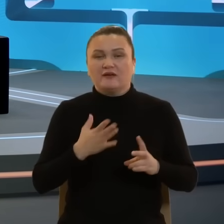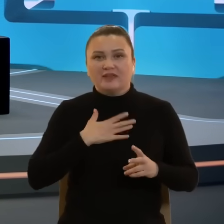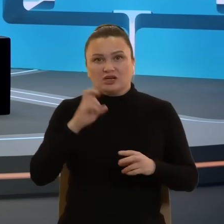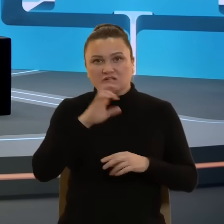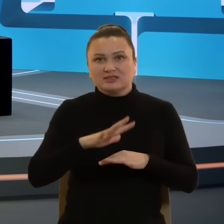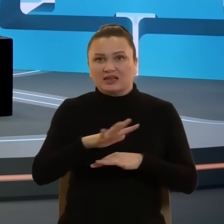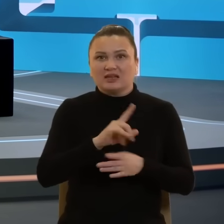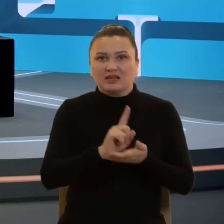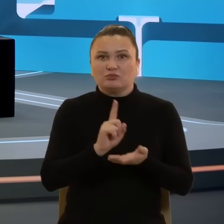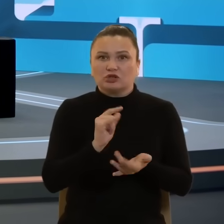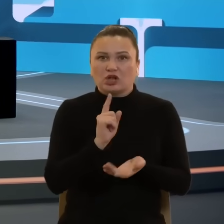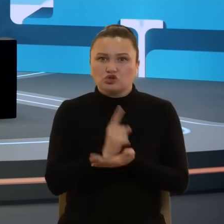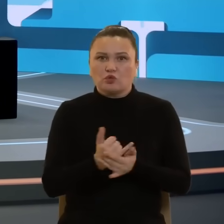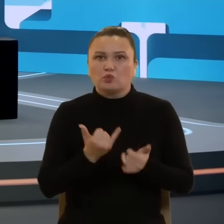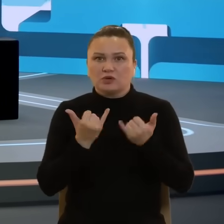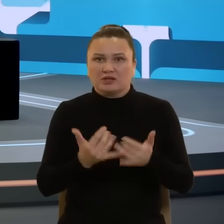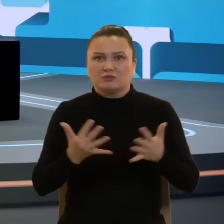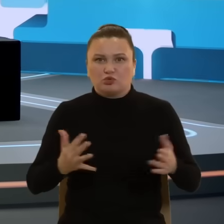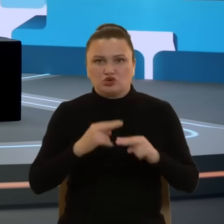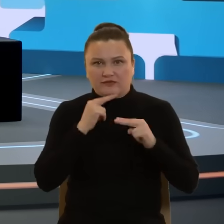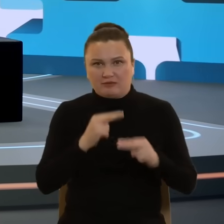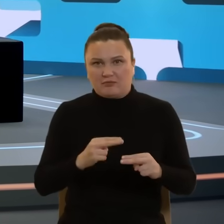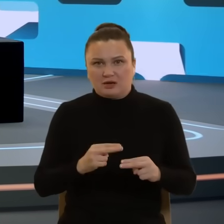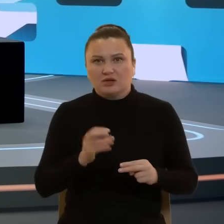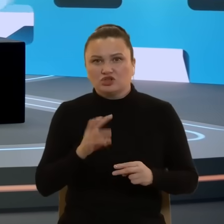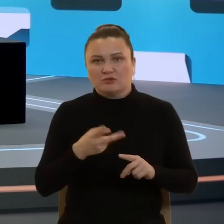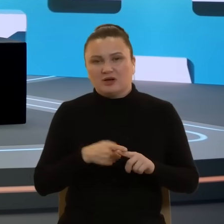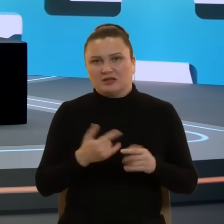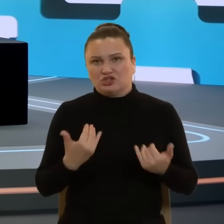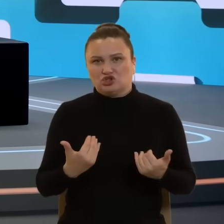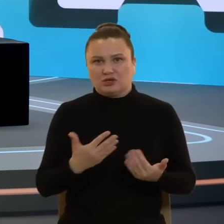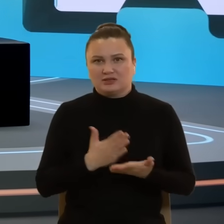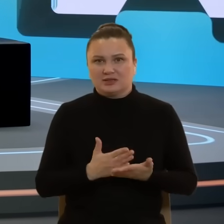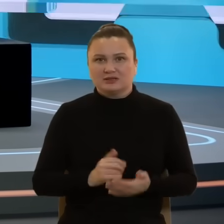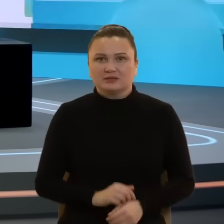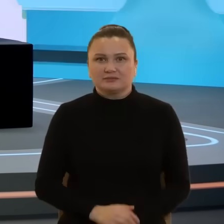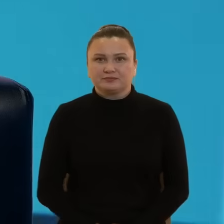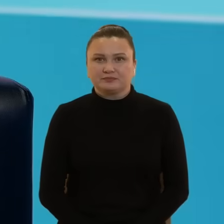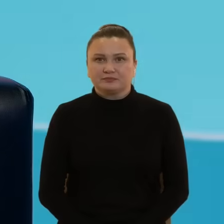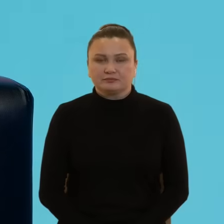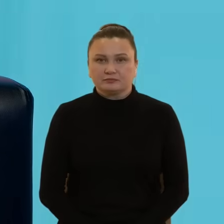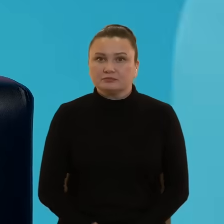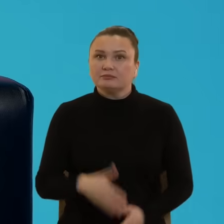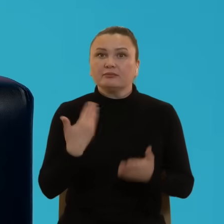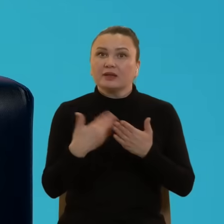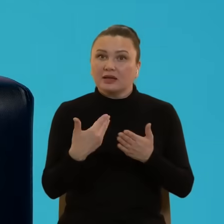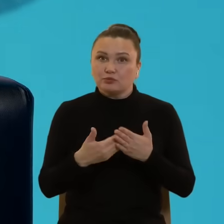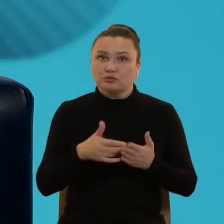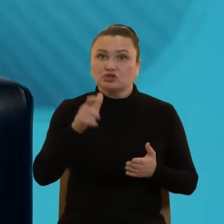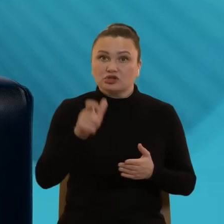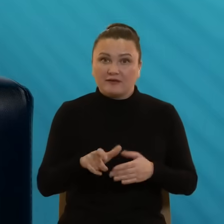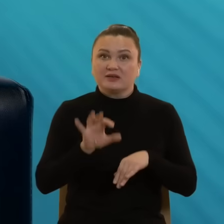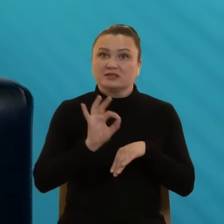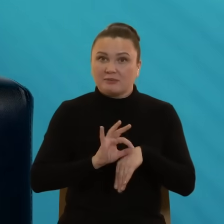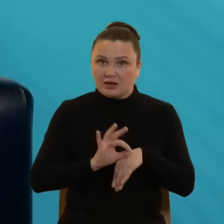этому, конечно, должно уделяться гораздо больше внимания, чем это происходит сейчас. Ну а вот смотрите, допустим, да. Человек